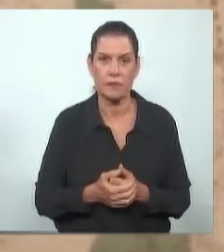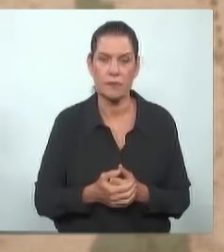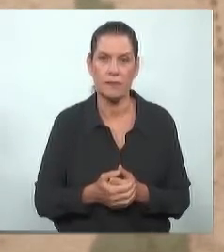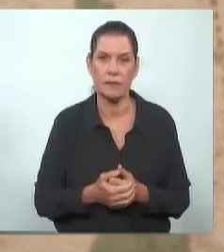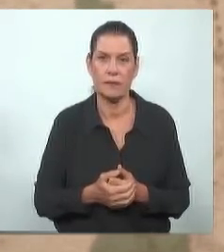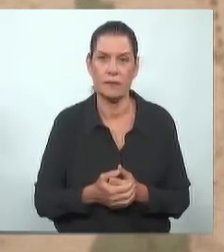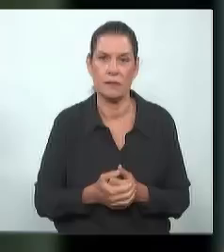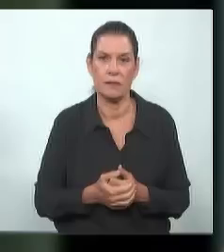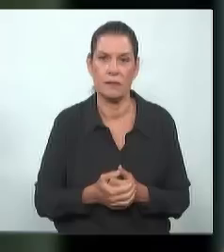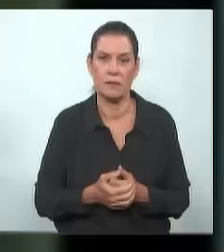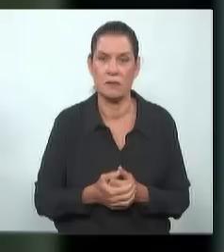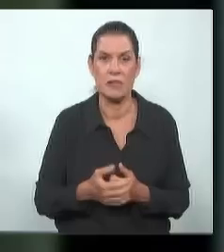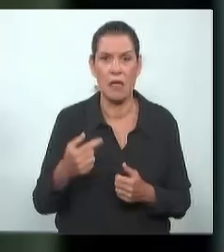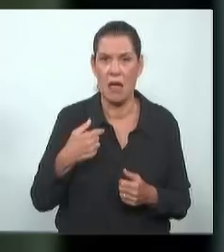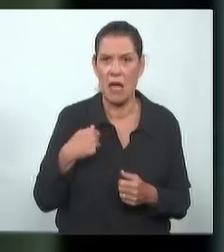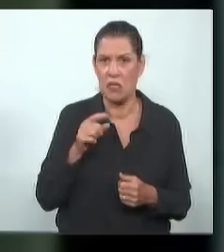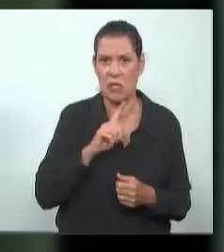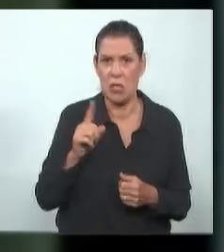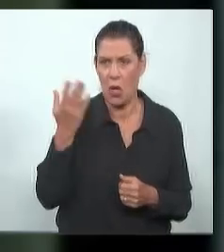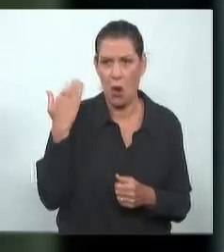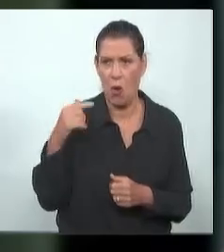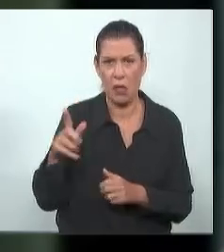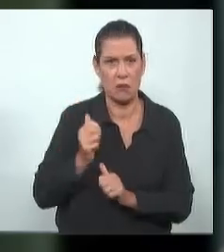אני בכלל לא הייתי מגויס. הייתי בחופשת לימודים.